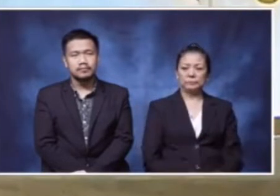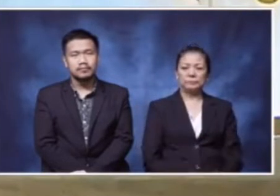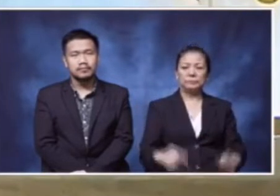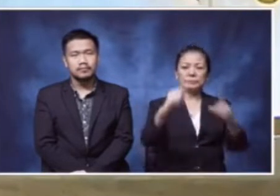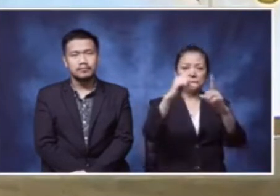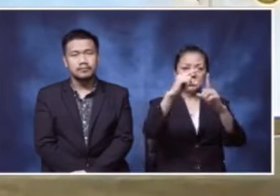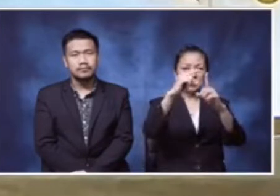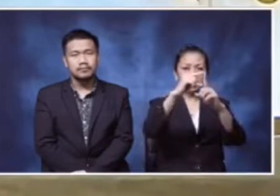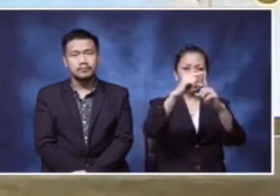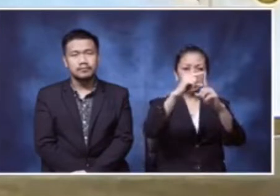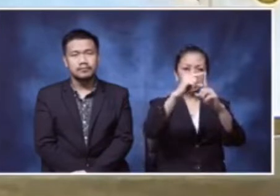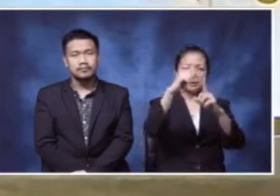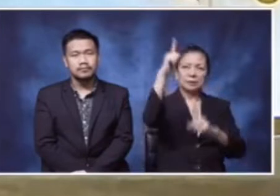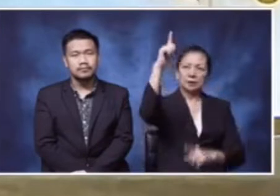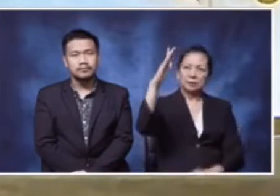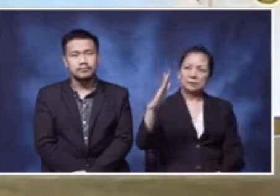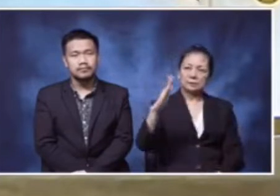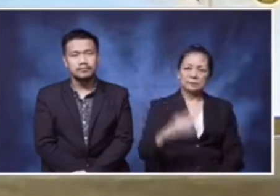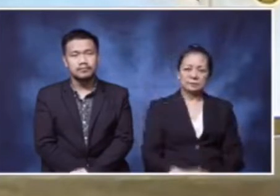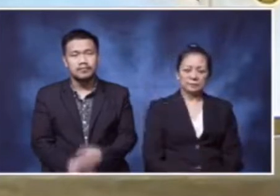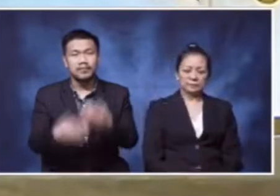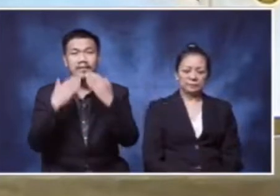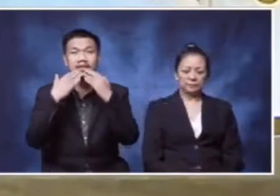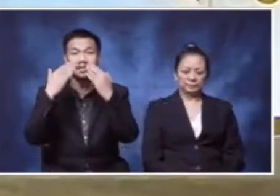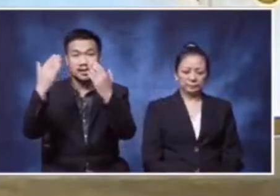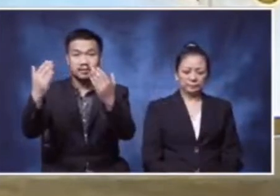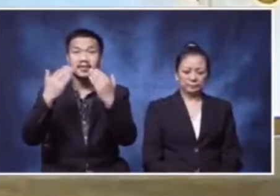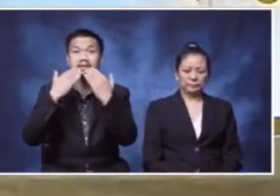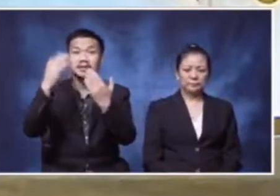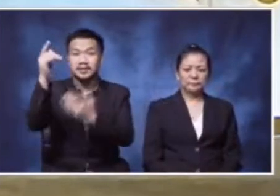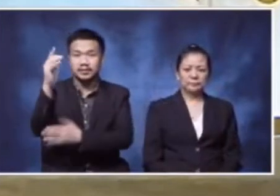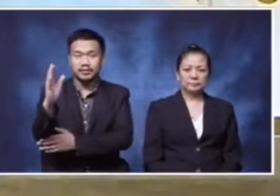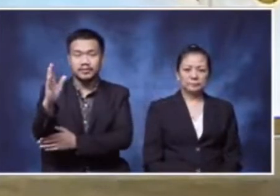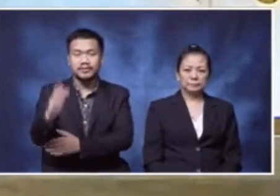Ang salita ng Diyos. Salamat sa Diyos.